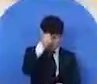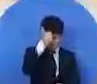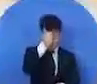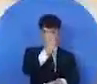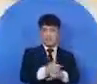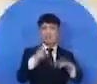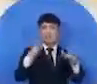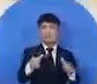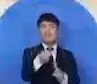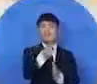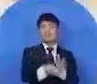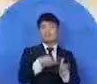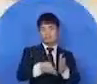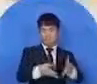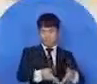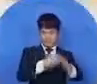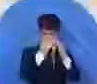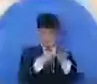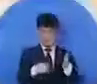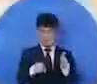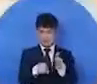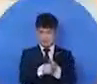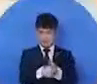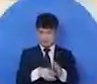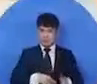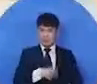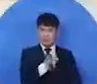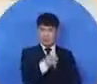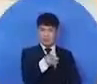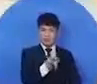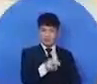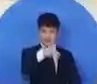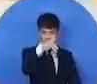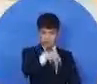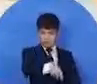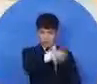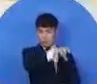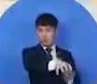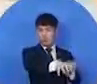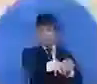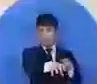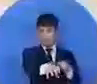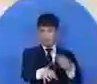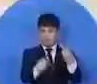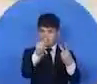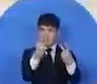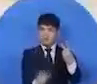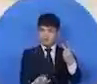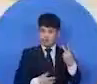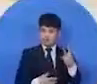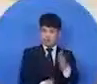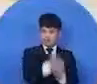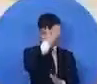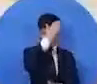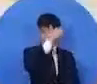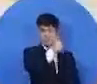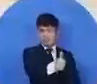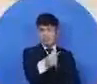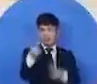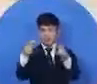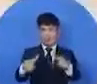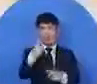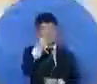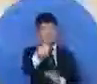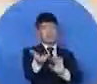성공적인 중부권 동서 횡단 철도 건설 사업을 위해 경상북도 영주시 에서 제 2 회 시장 군수 협력사 회의가